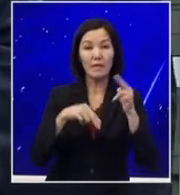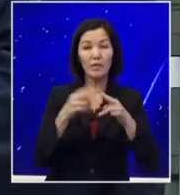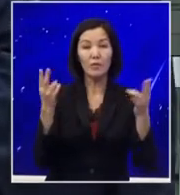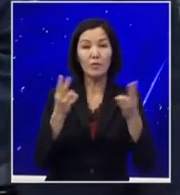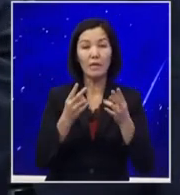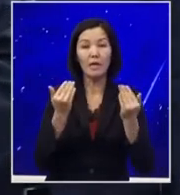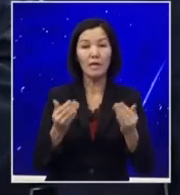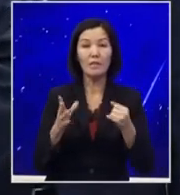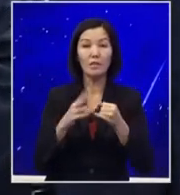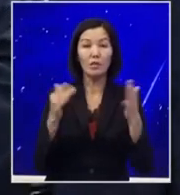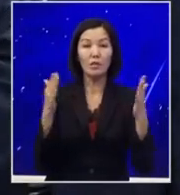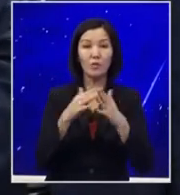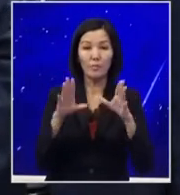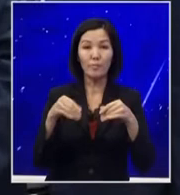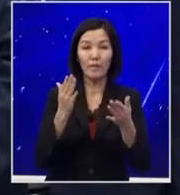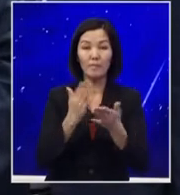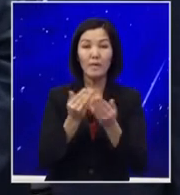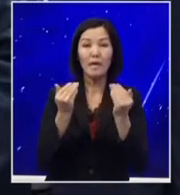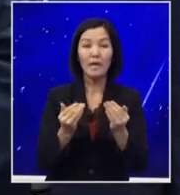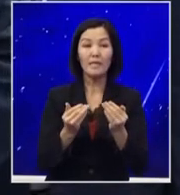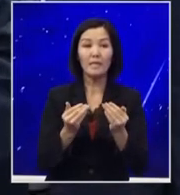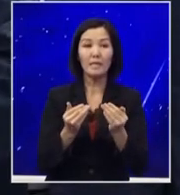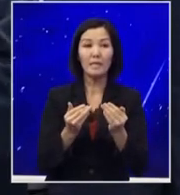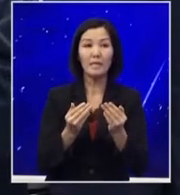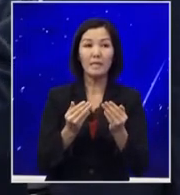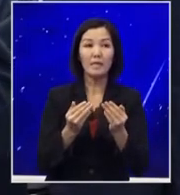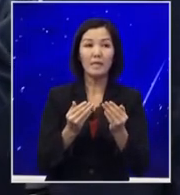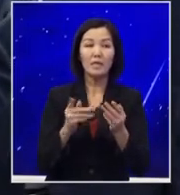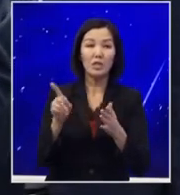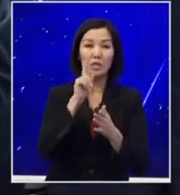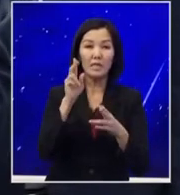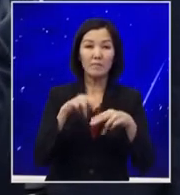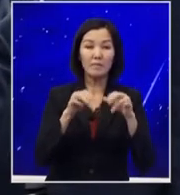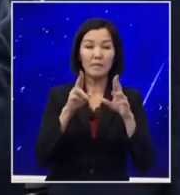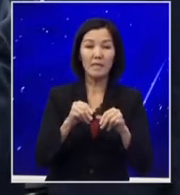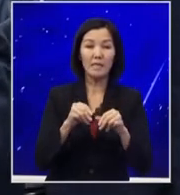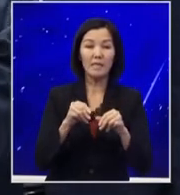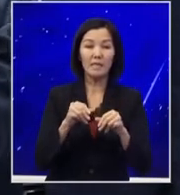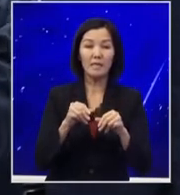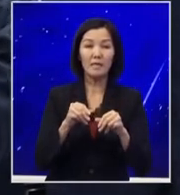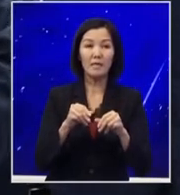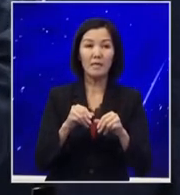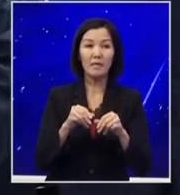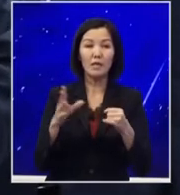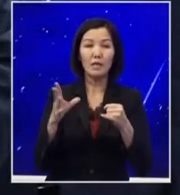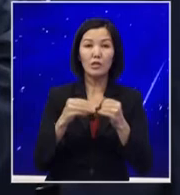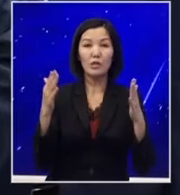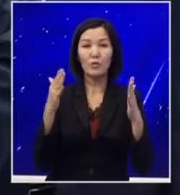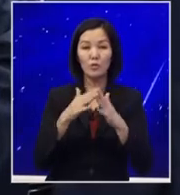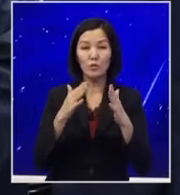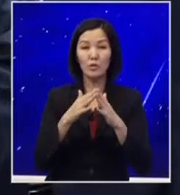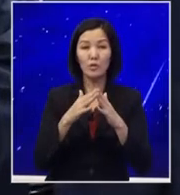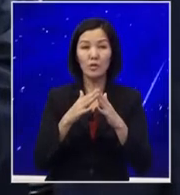мы коттеджный городок сдаем. Қазір уже келеватқан мамандарға, чтобы они особенно молодым в коттеджном городке, вот там